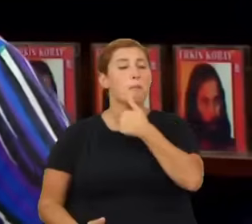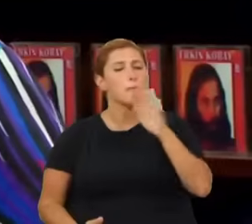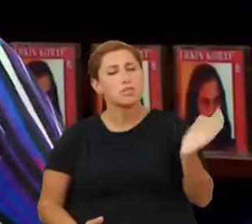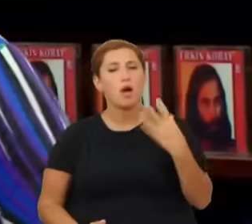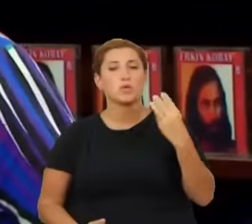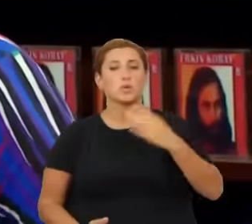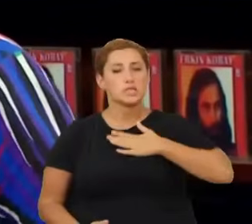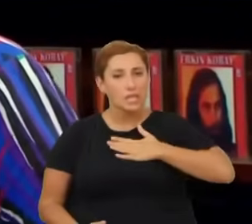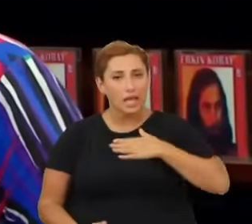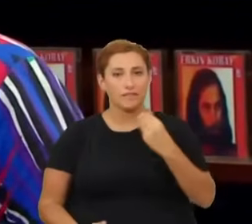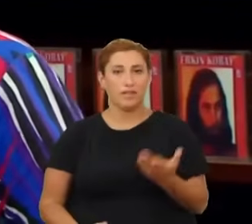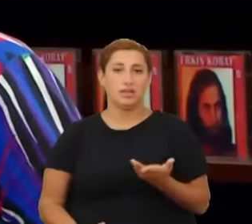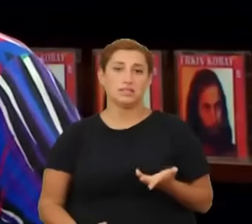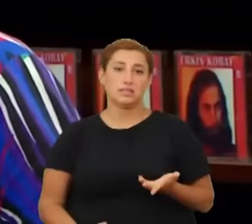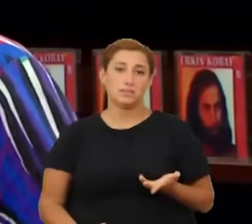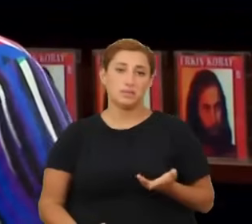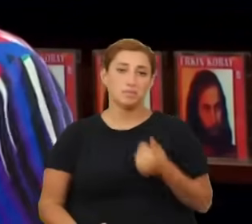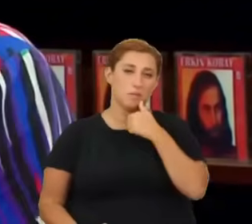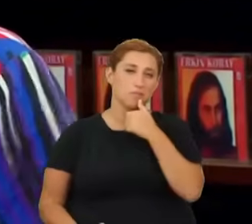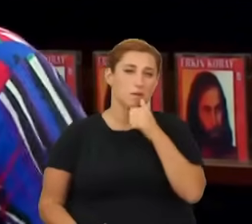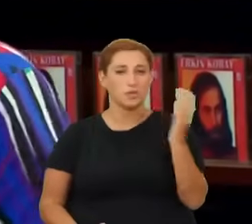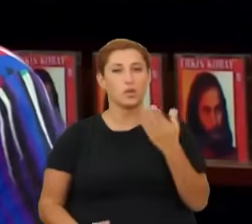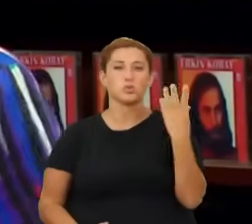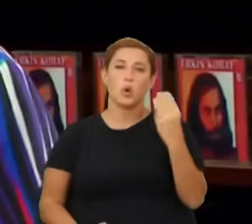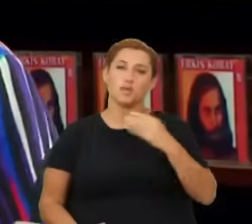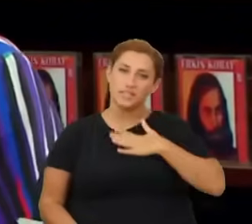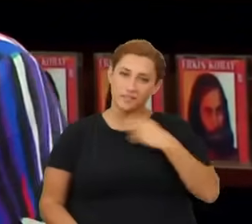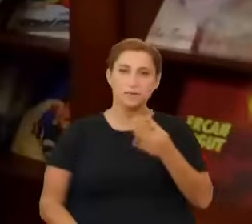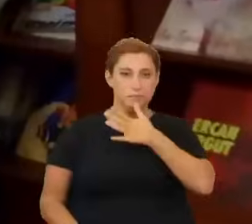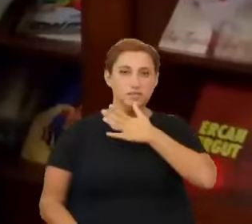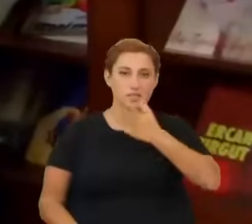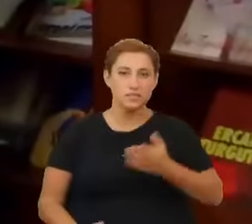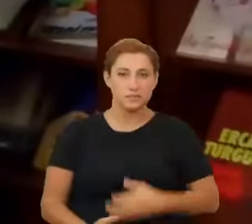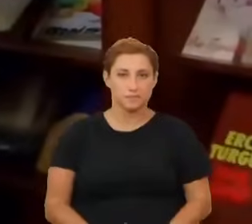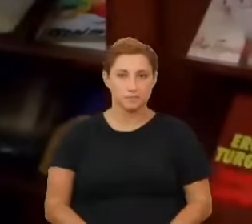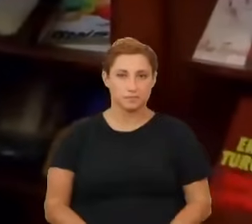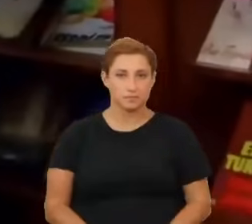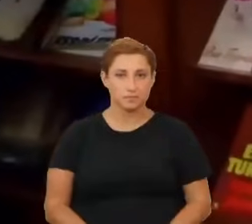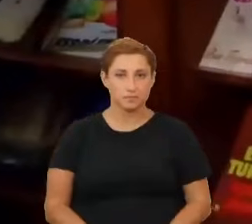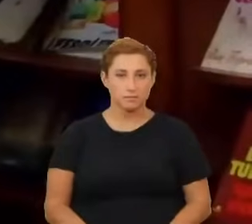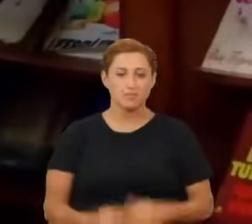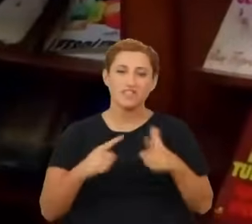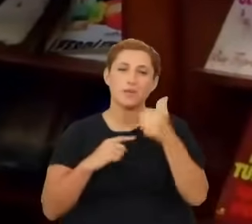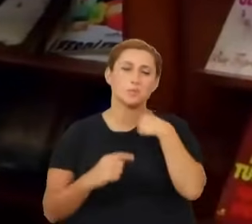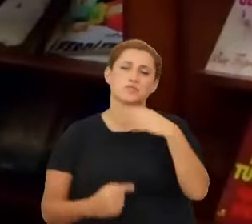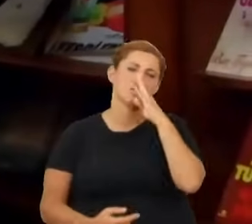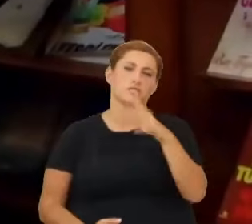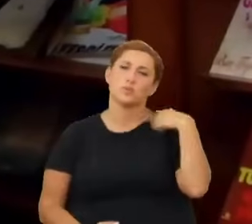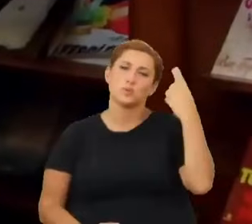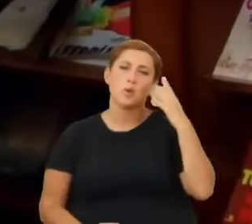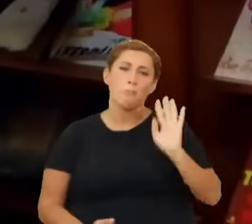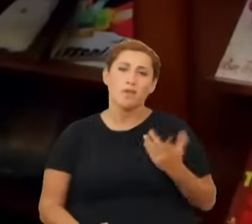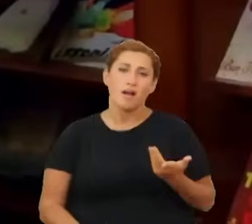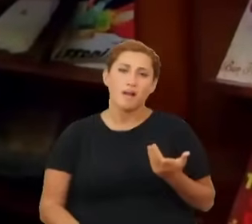da öte saydığımı... Babamdan da öte saydığımı bilirsin. Dükkanda yalnız. Benim babanın eğitim ciddi.